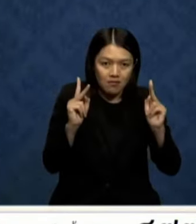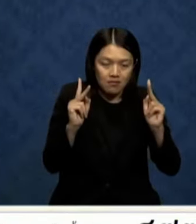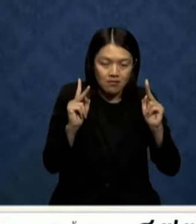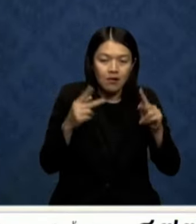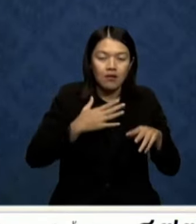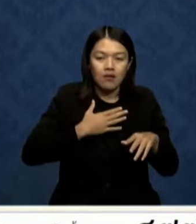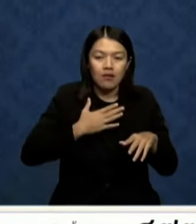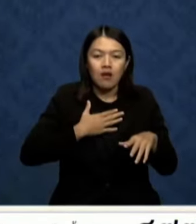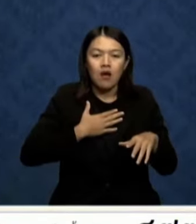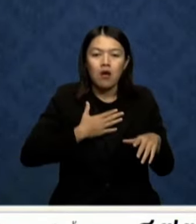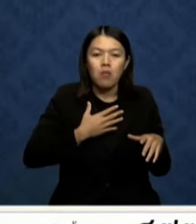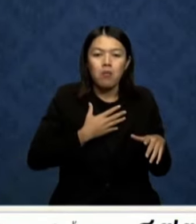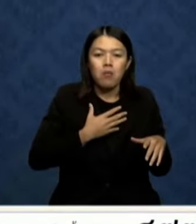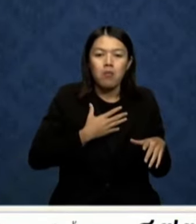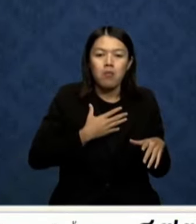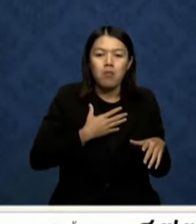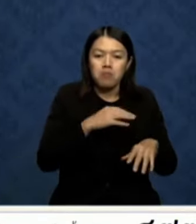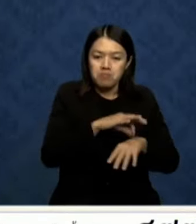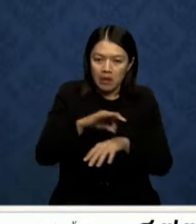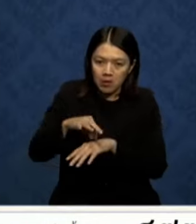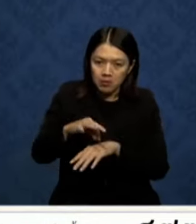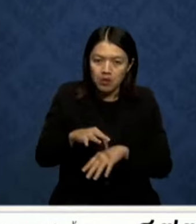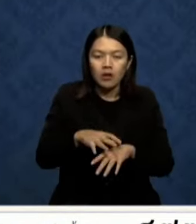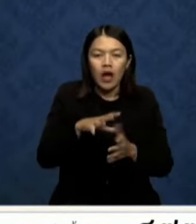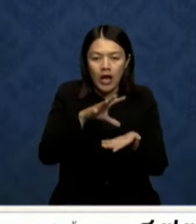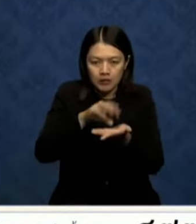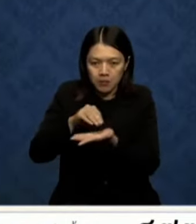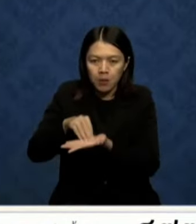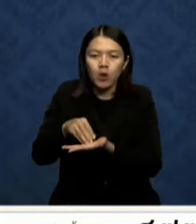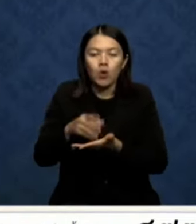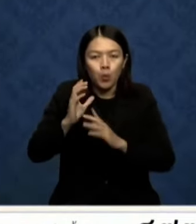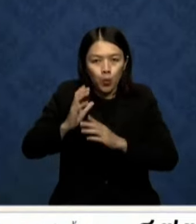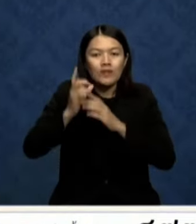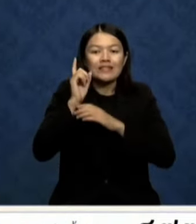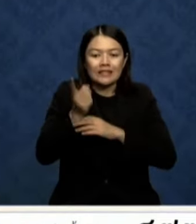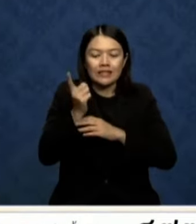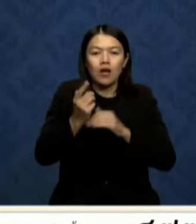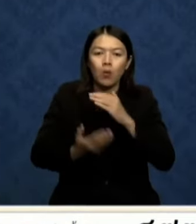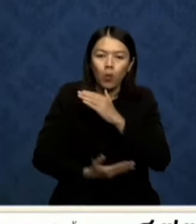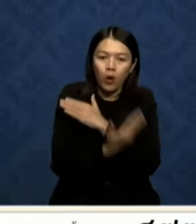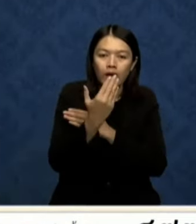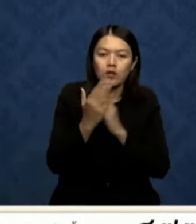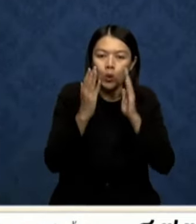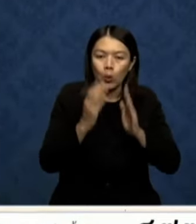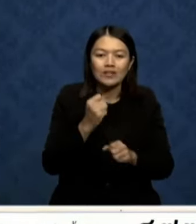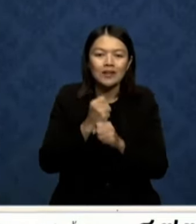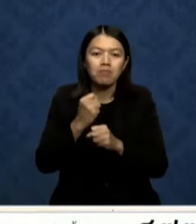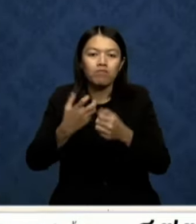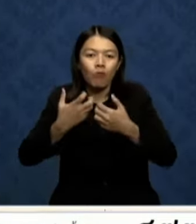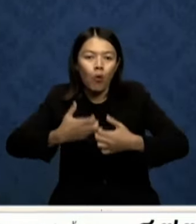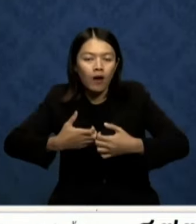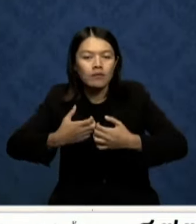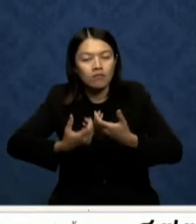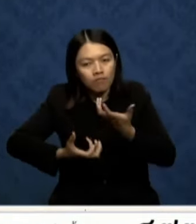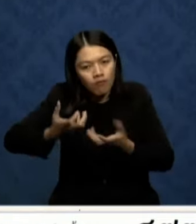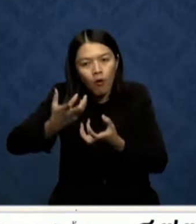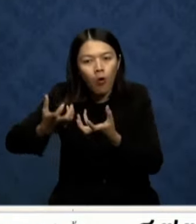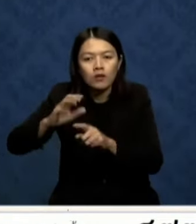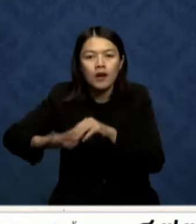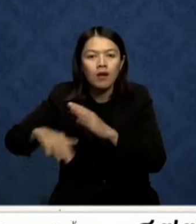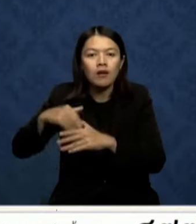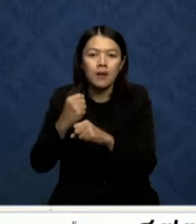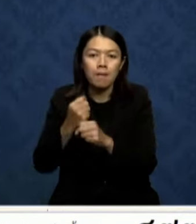ะที่มีหลายหมวกนะครับว่าเราจะรับไปทบทวนจริงๆเพราะเราก็อยากจะให้โอกาสกับผู้ประกอบการไทยได้มีโอกาส เ